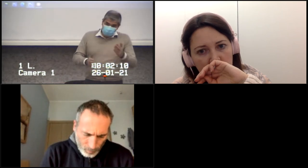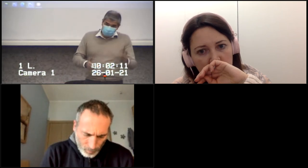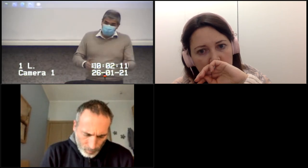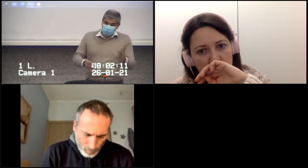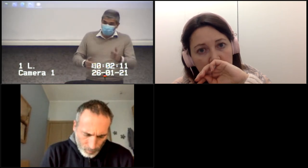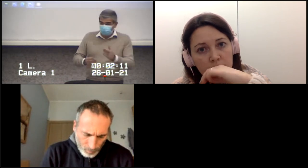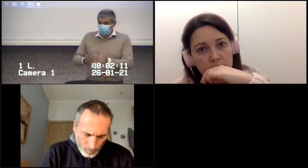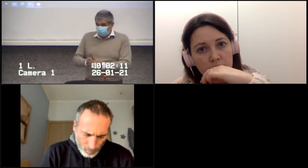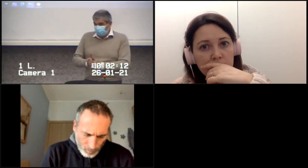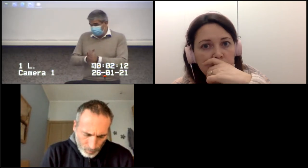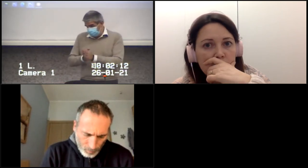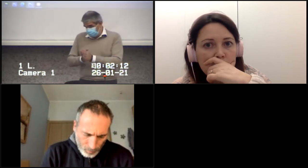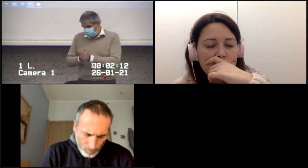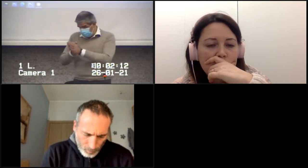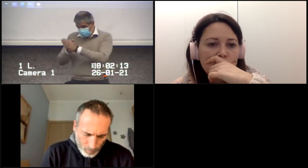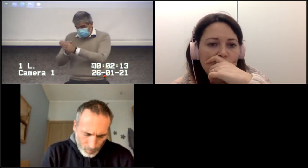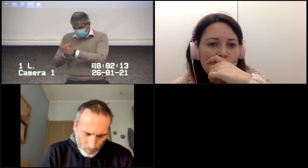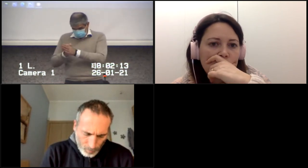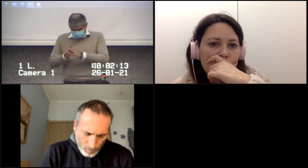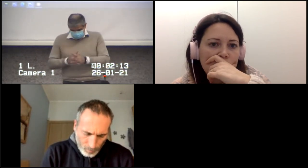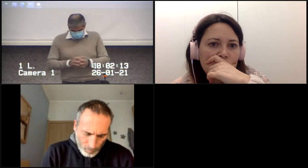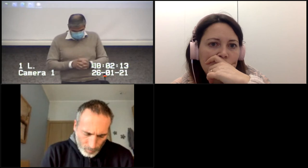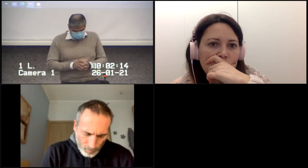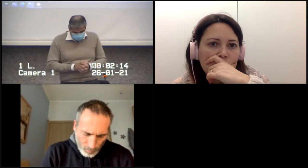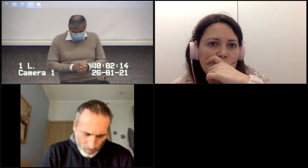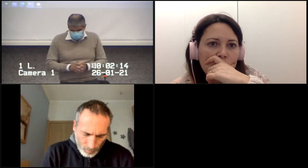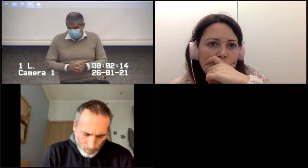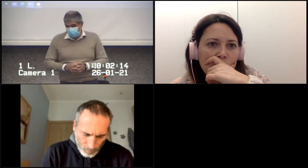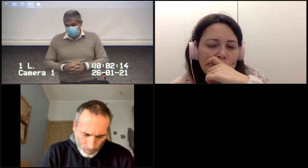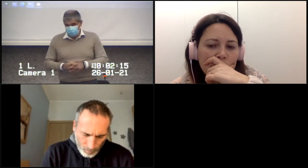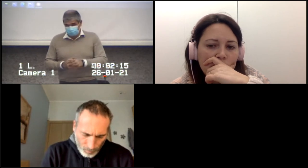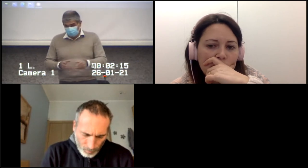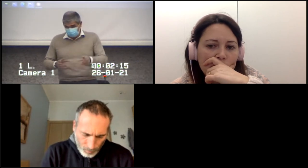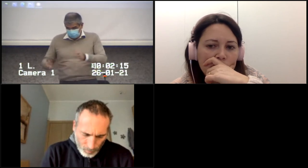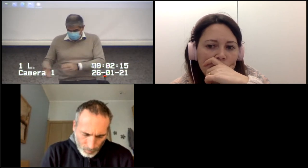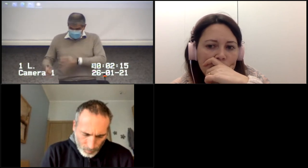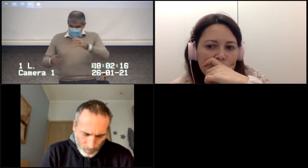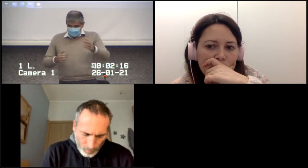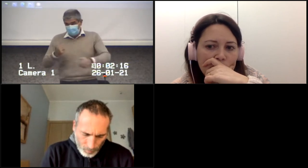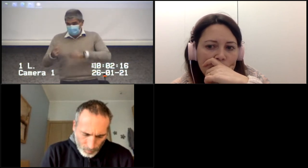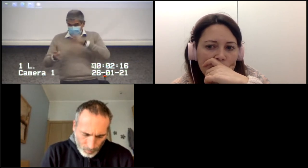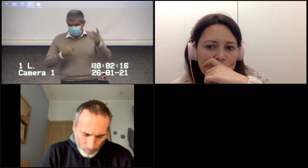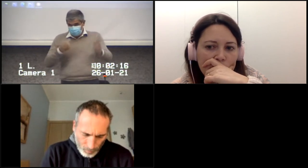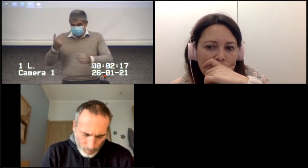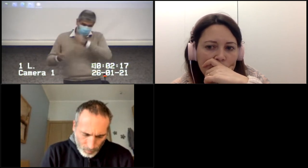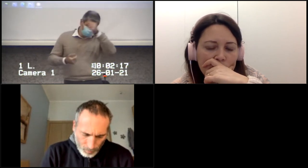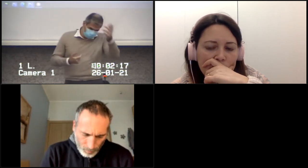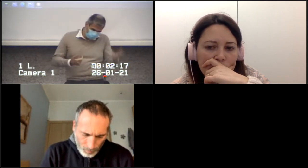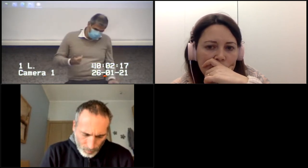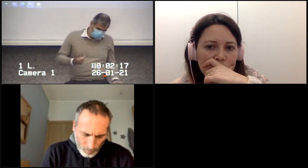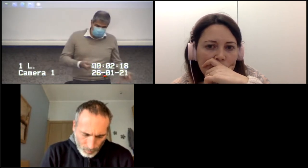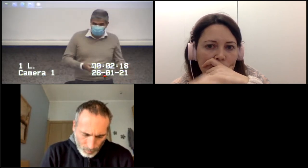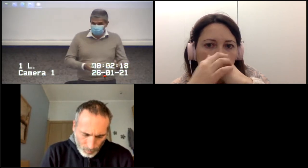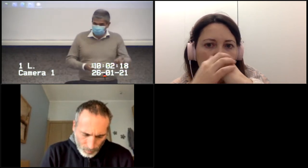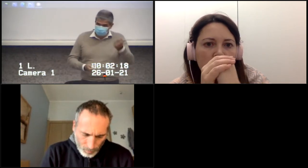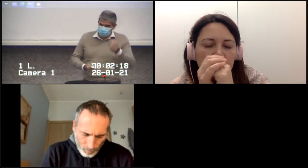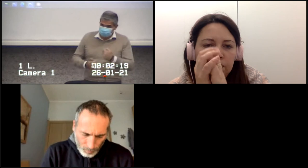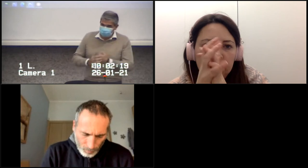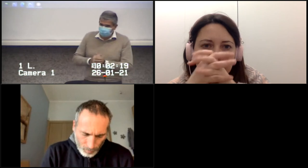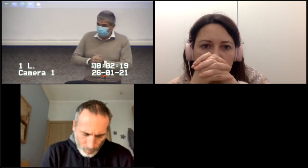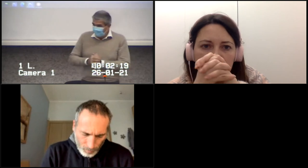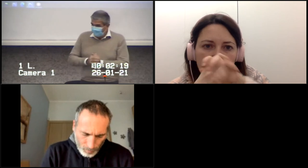ipotizziamo di andare a coprire per 35.000 euro il CAM di Viale Matteotti, che era già stato inizialmente finanziato